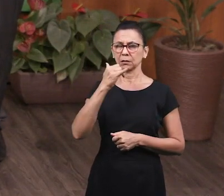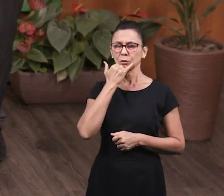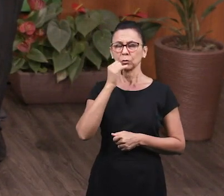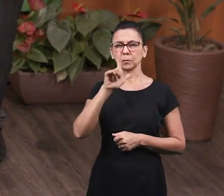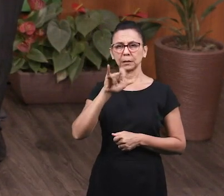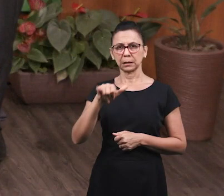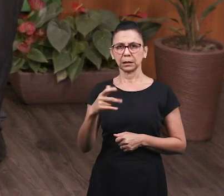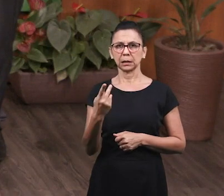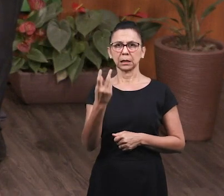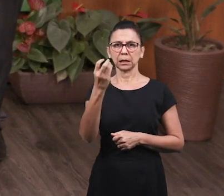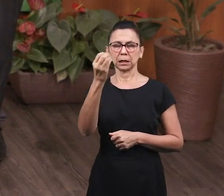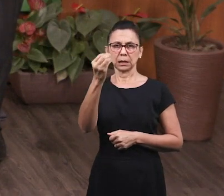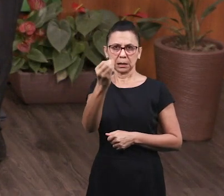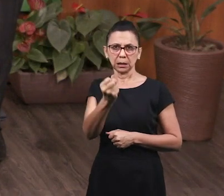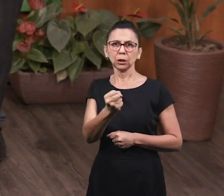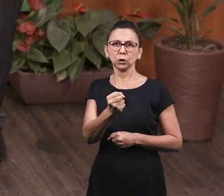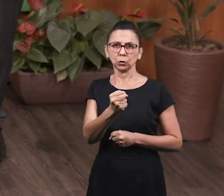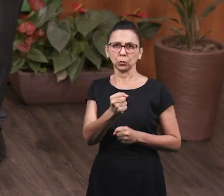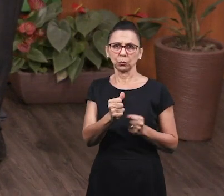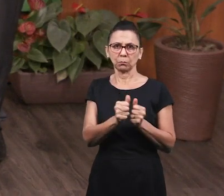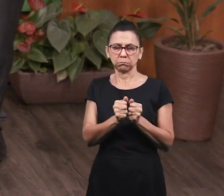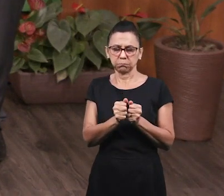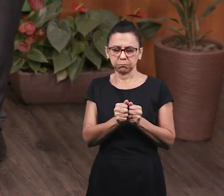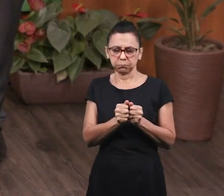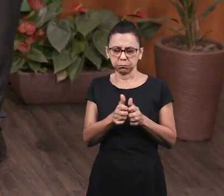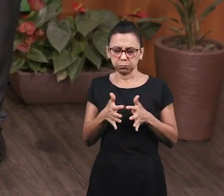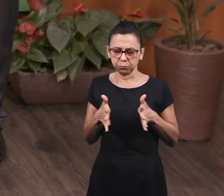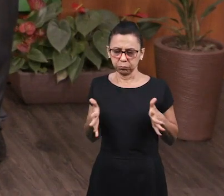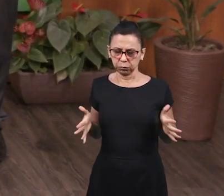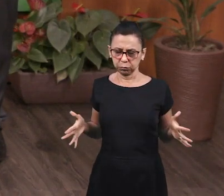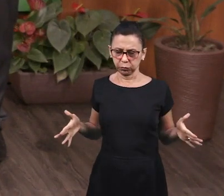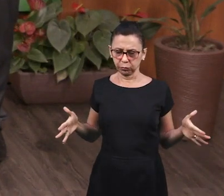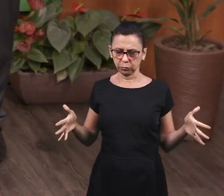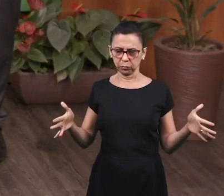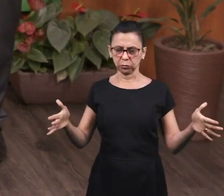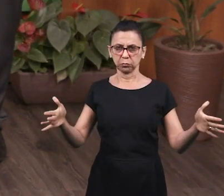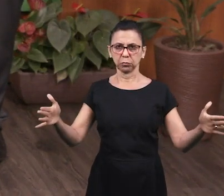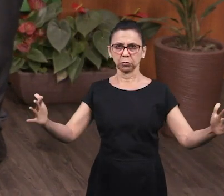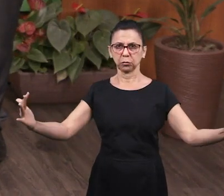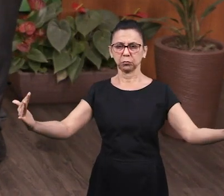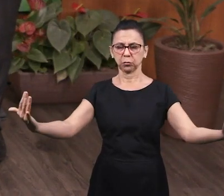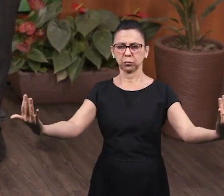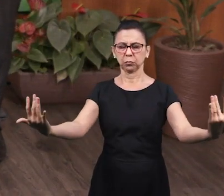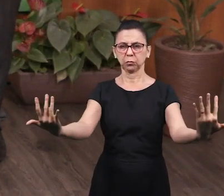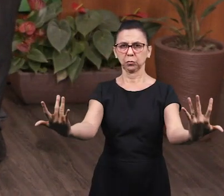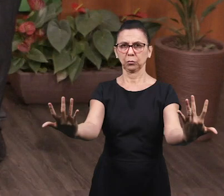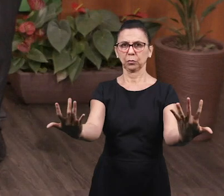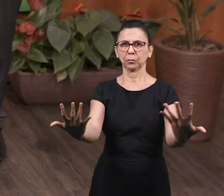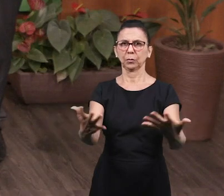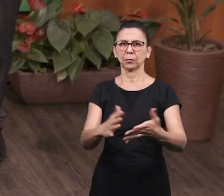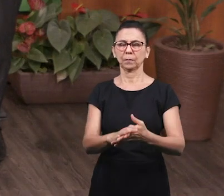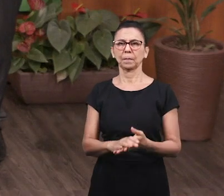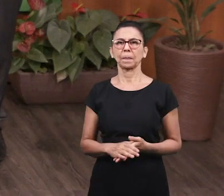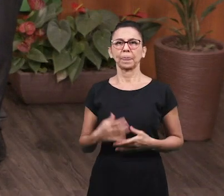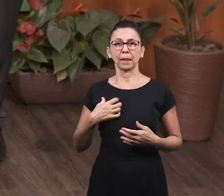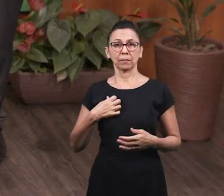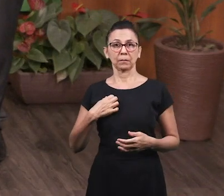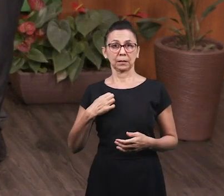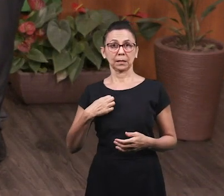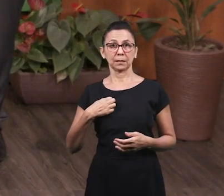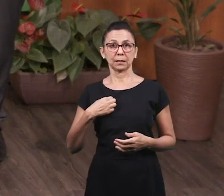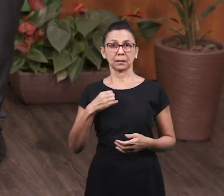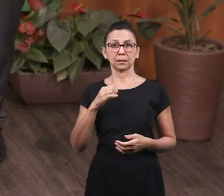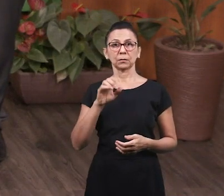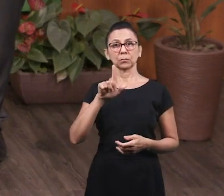donc les murs en lin jusqu'aux colonnes, les autres matériaux, nous allons voir